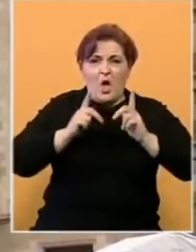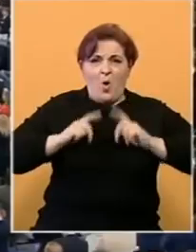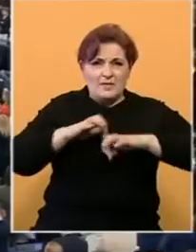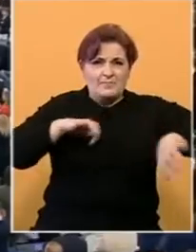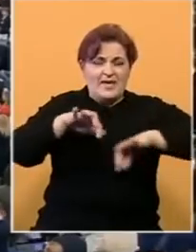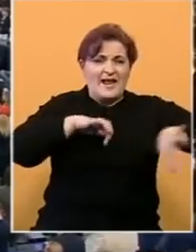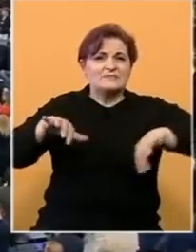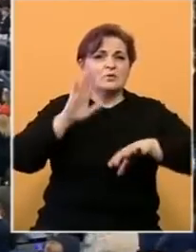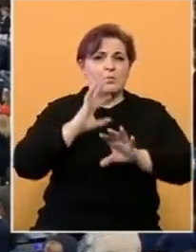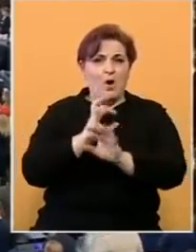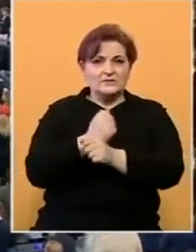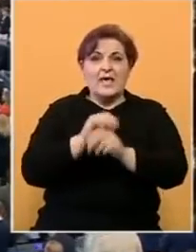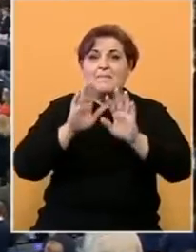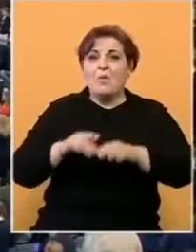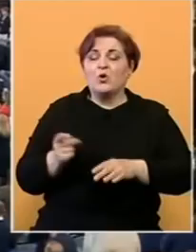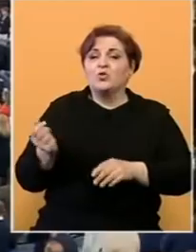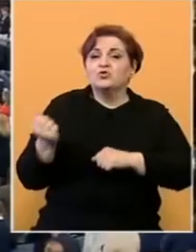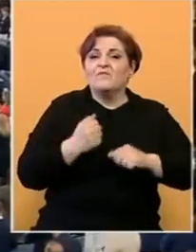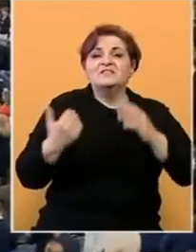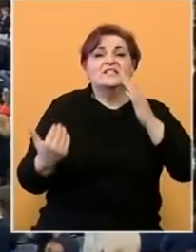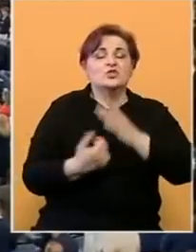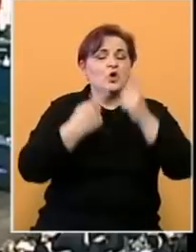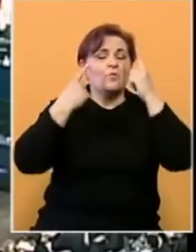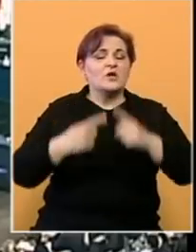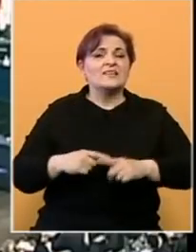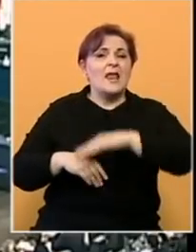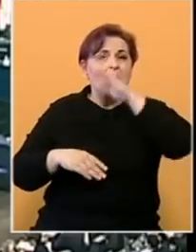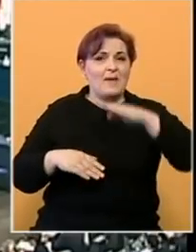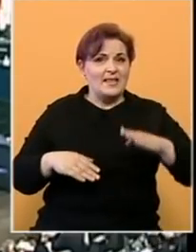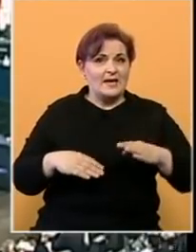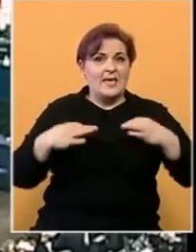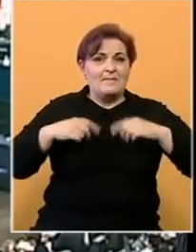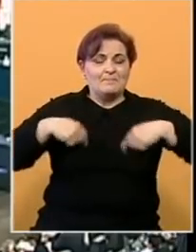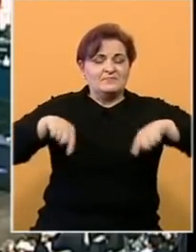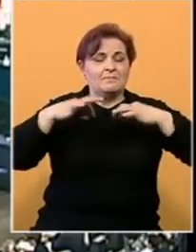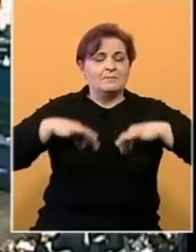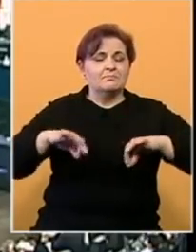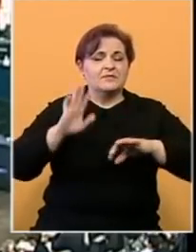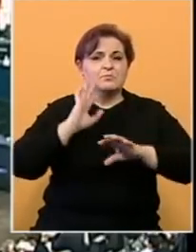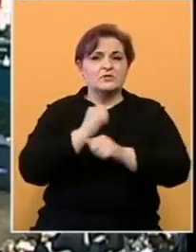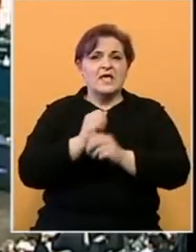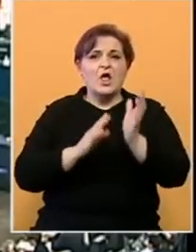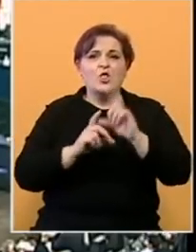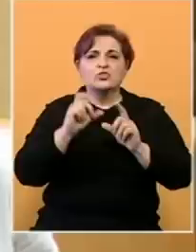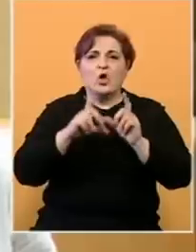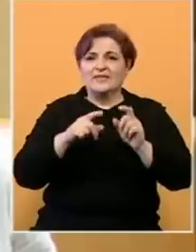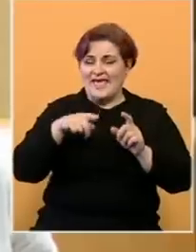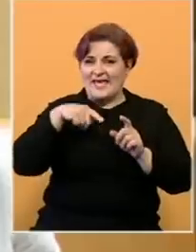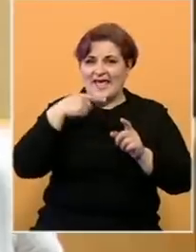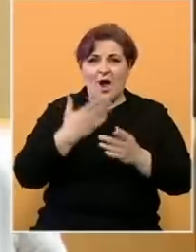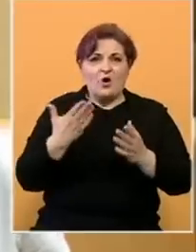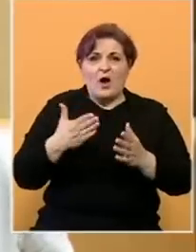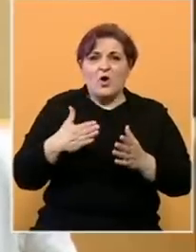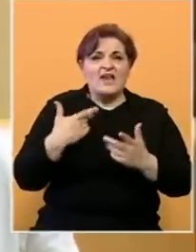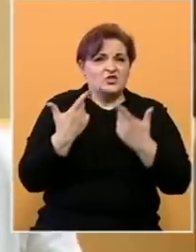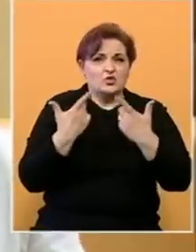u Bosni i Hercegovine moglo dovesti do novog rata na Balkanu. Predsjedavajući predsjedništva Bosne i Hercegovine Milorad Dodik rekao je